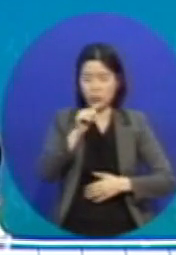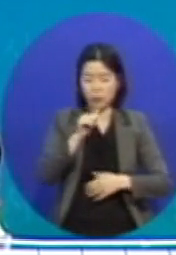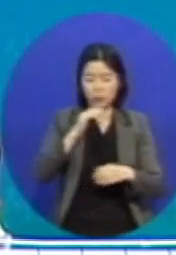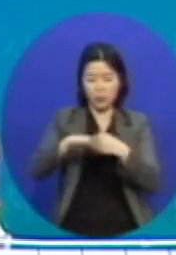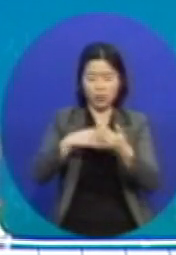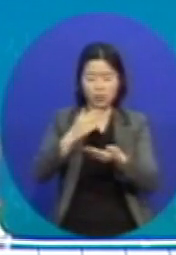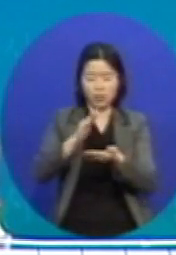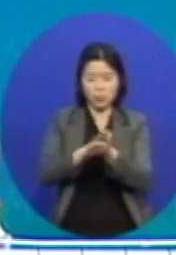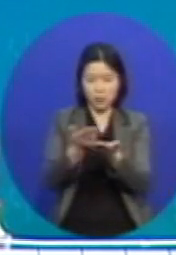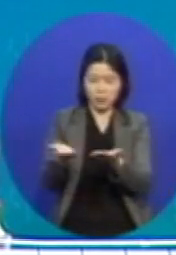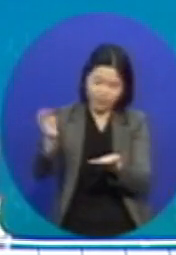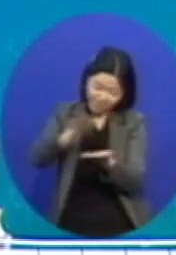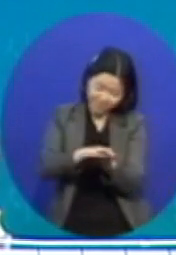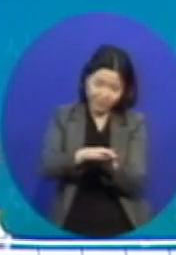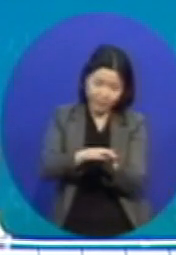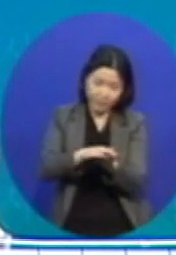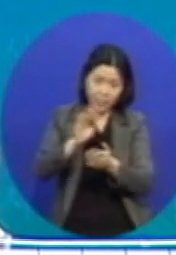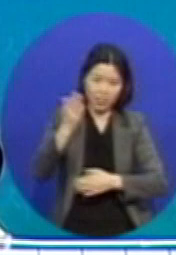버리게 됩니다